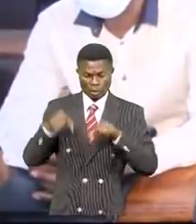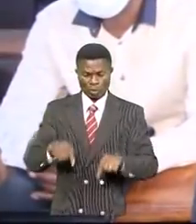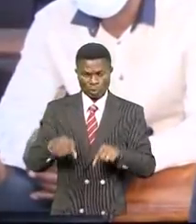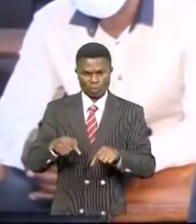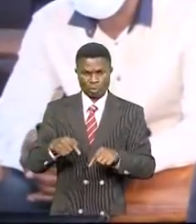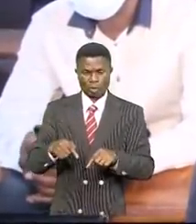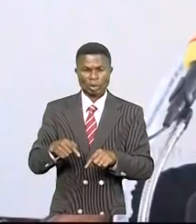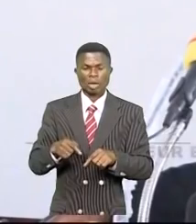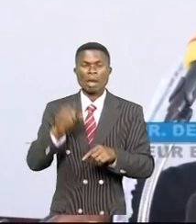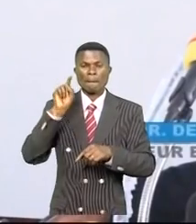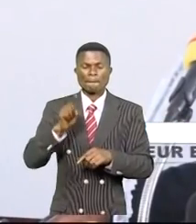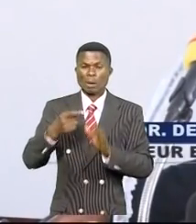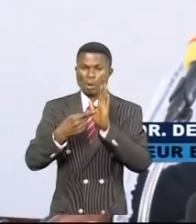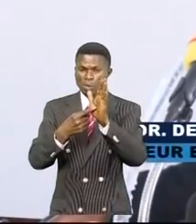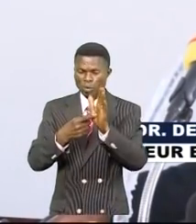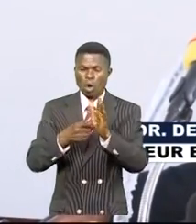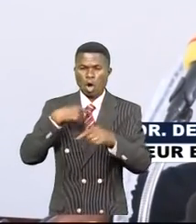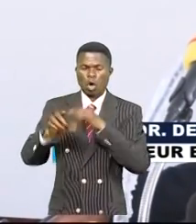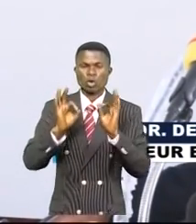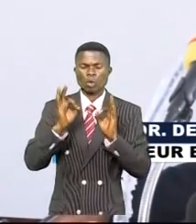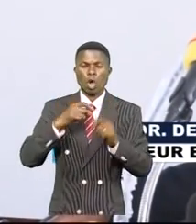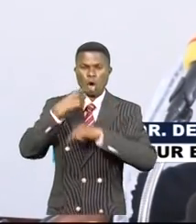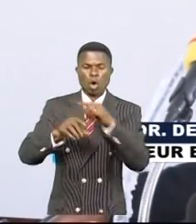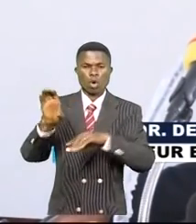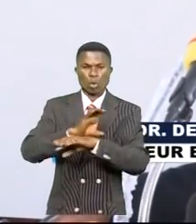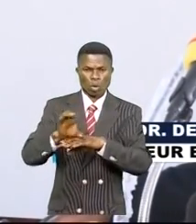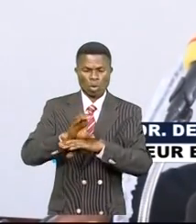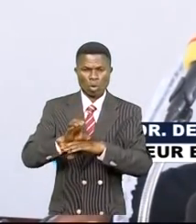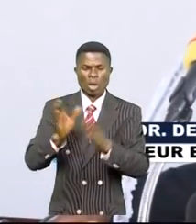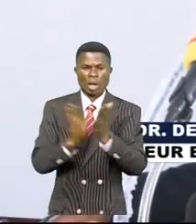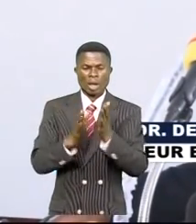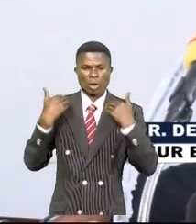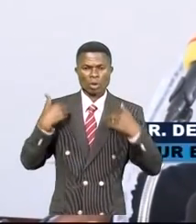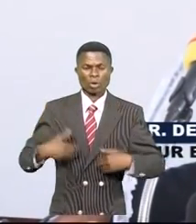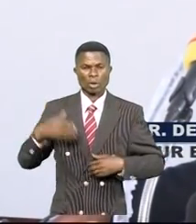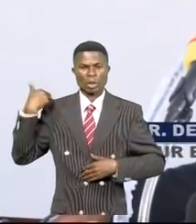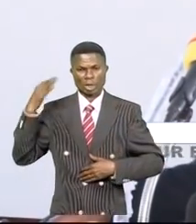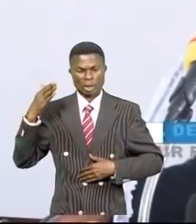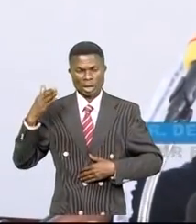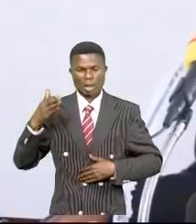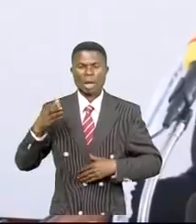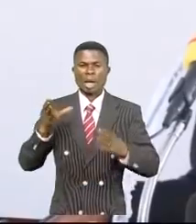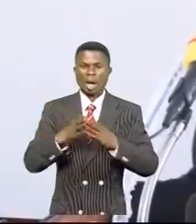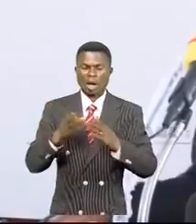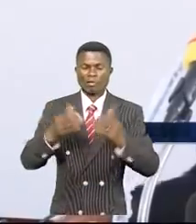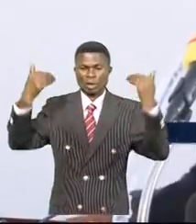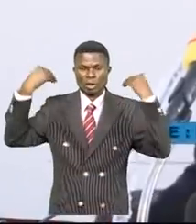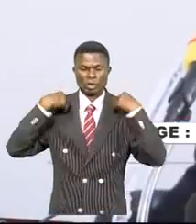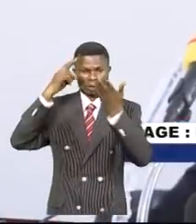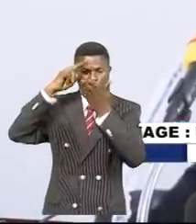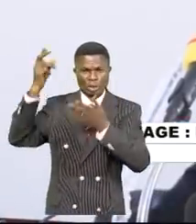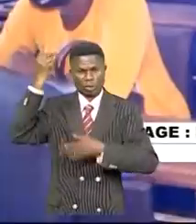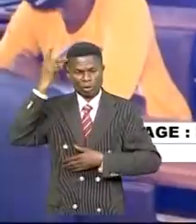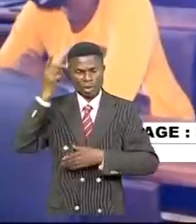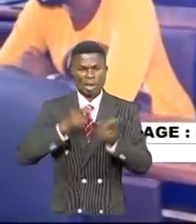avons tout simplement voulu marquer un pas nouveau, la reprise des enseignements à l'école de santé publique sous la tutelle du recteur de l'université et de